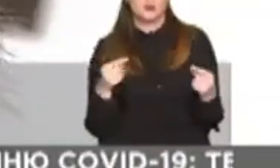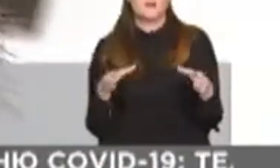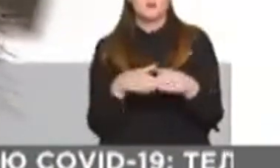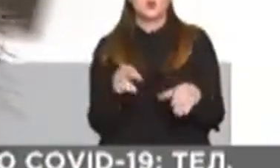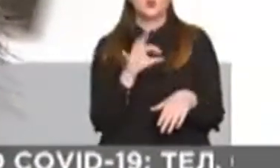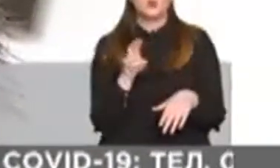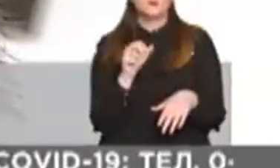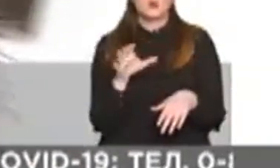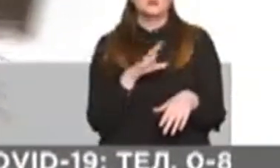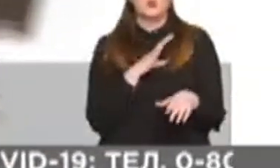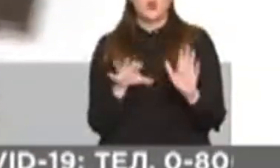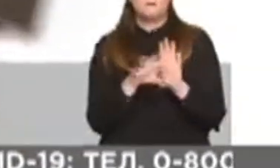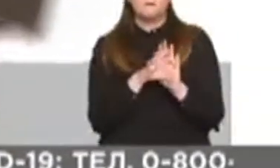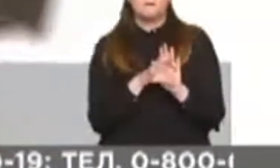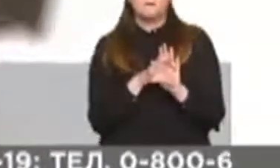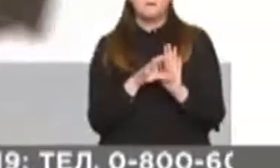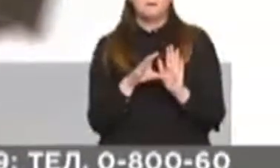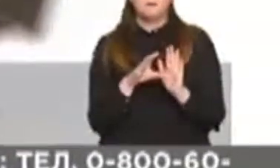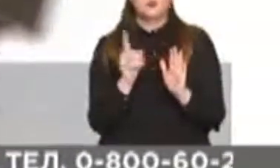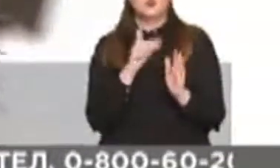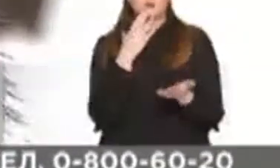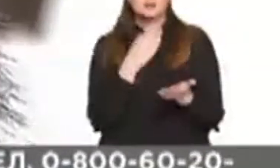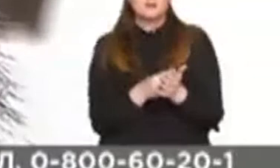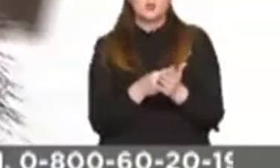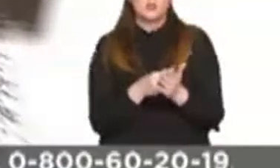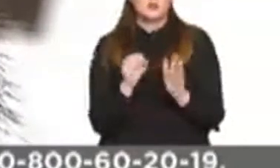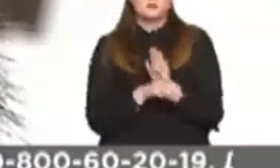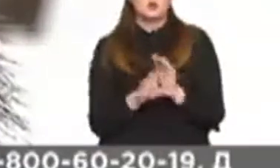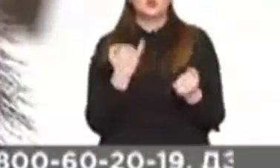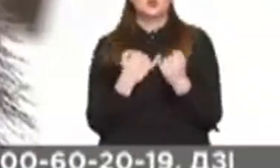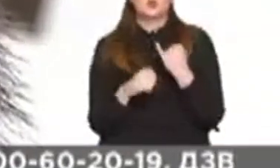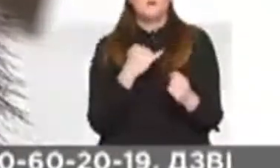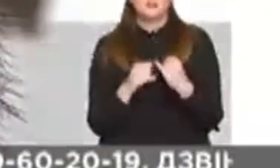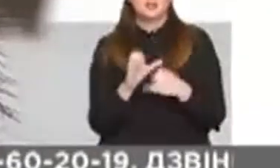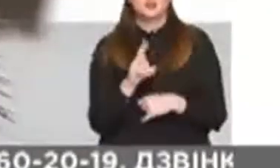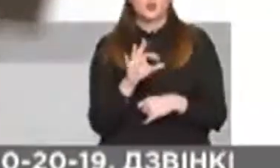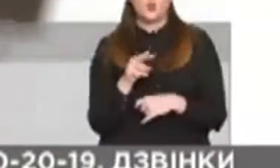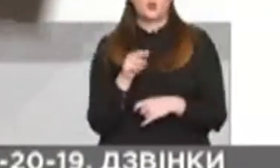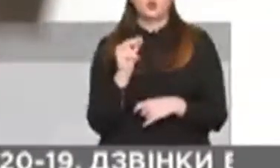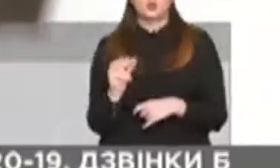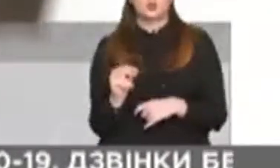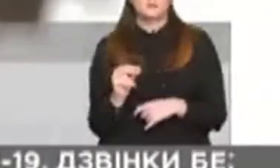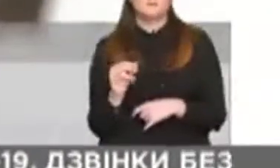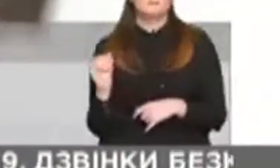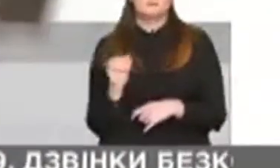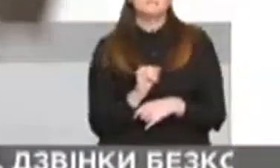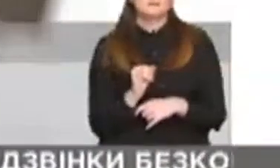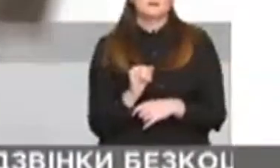батальйоні «Донбас» була позначка, ну, щоб своїх не губити, це жовтий скотч. І,